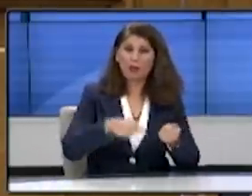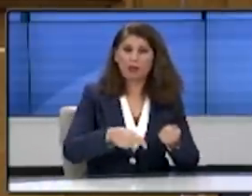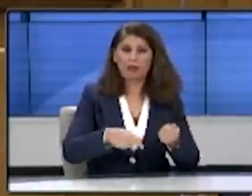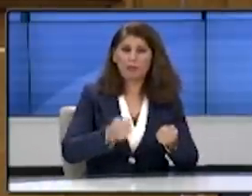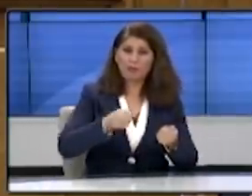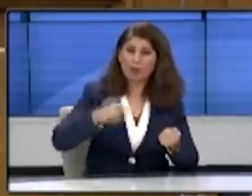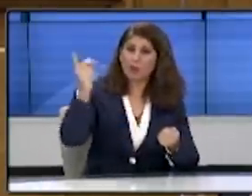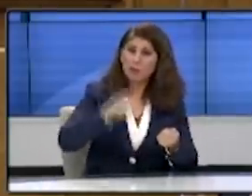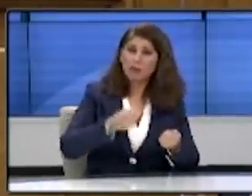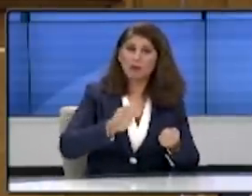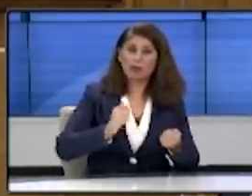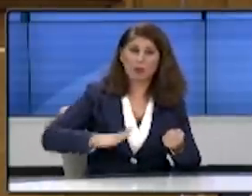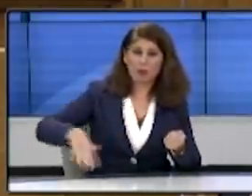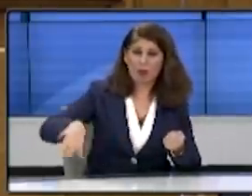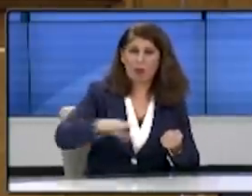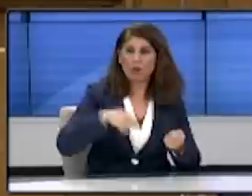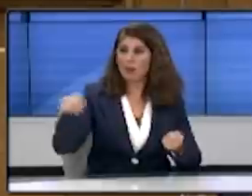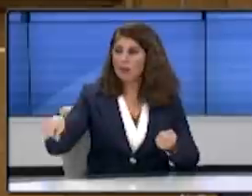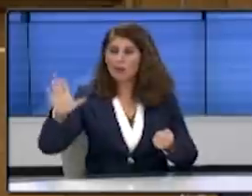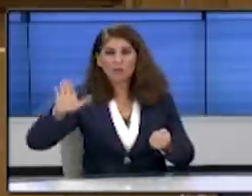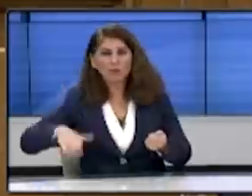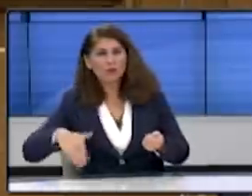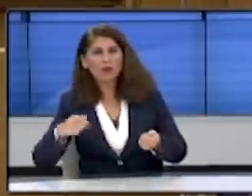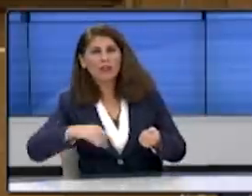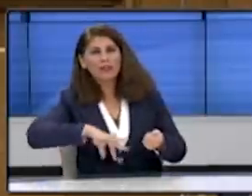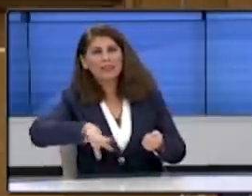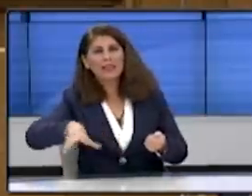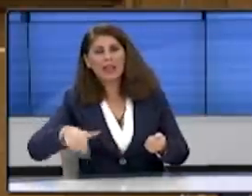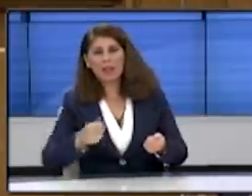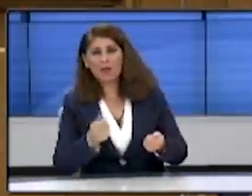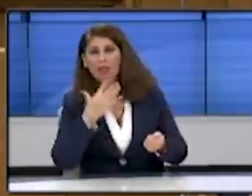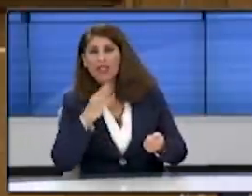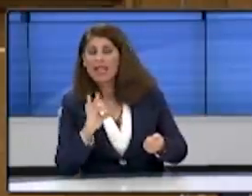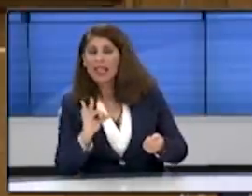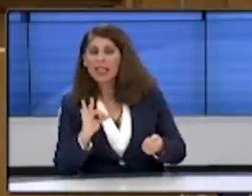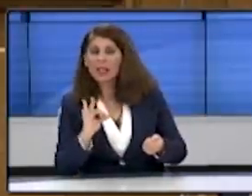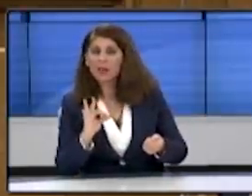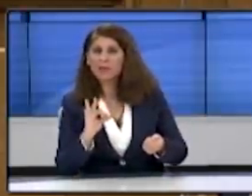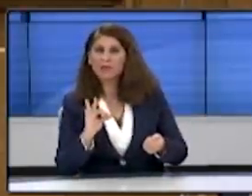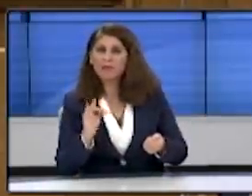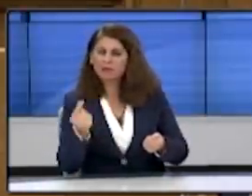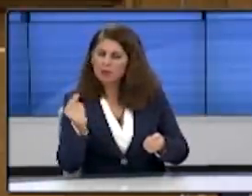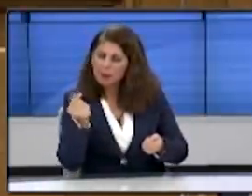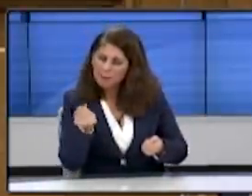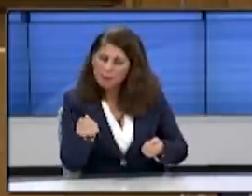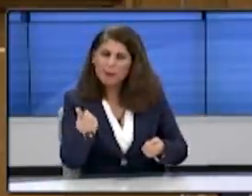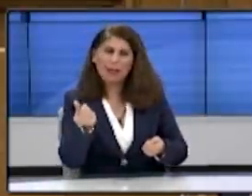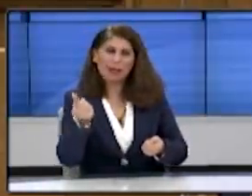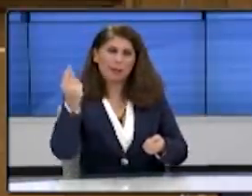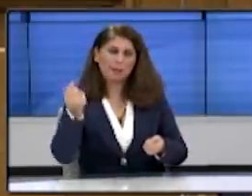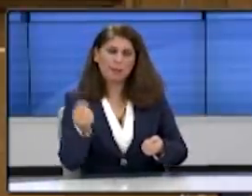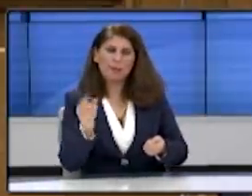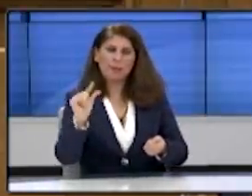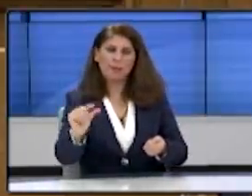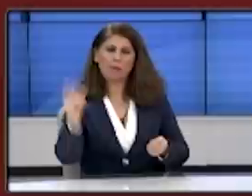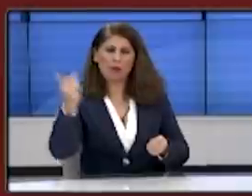την πλειοψηφία δηλαδή του λαού, και σε αυτούς που τελικά την κλέβουν, δηλαδή μια μικρή μειοψηφία, μια